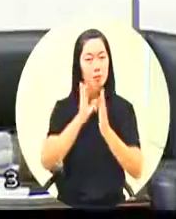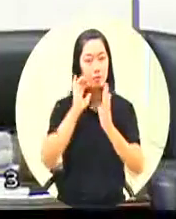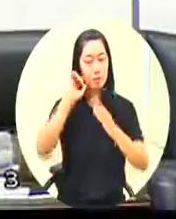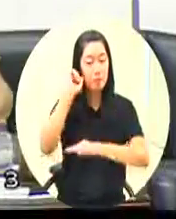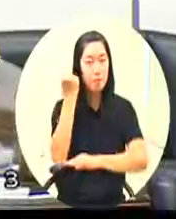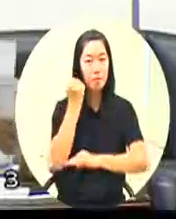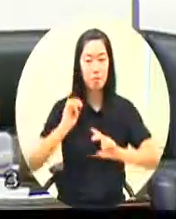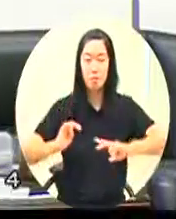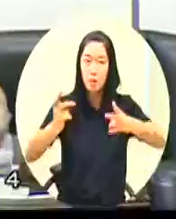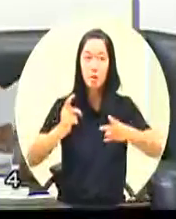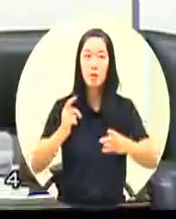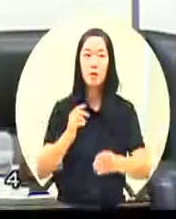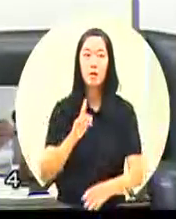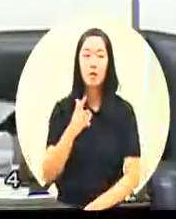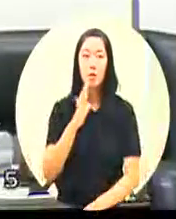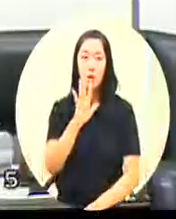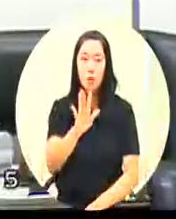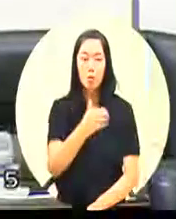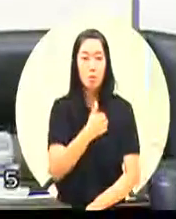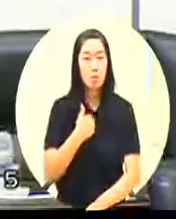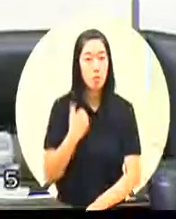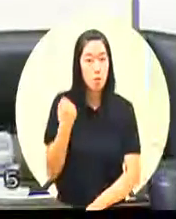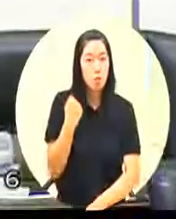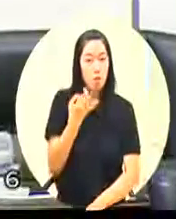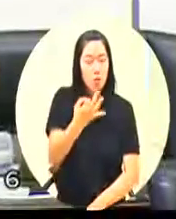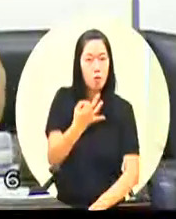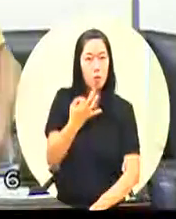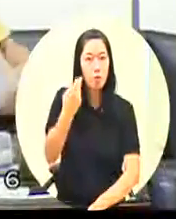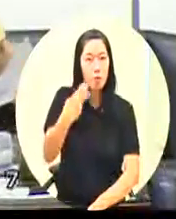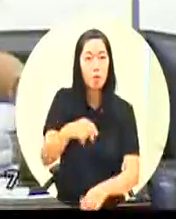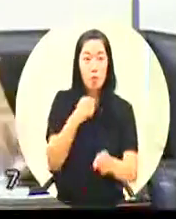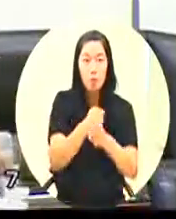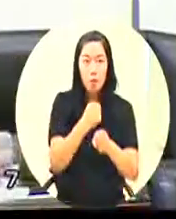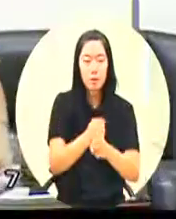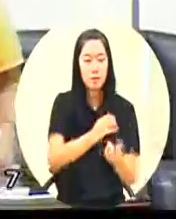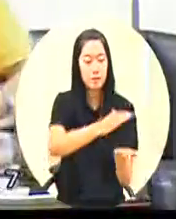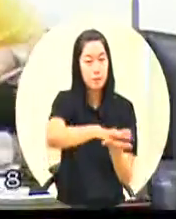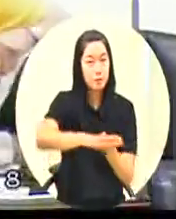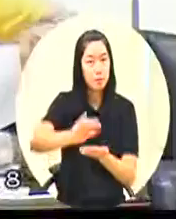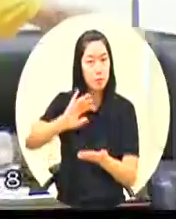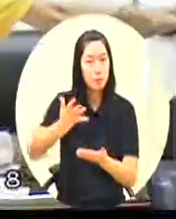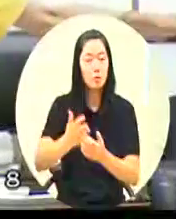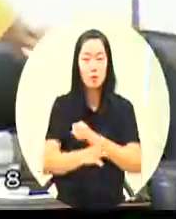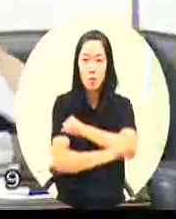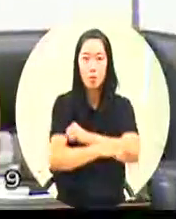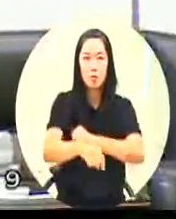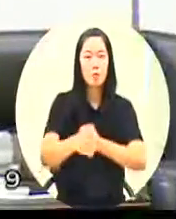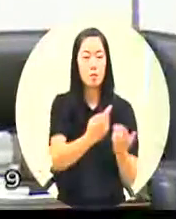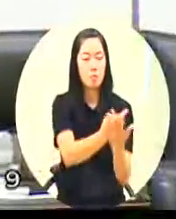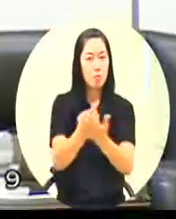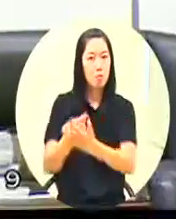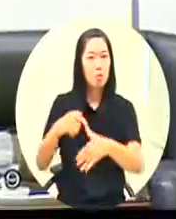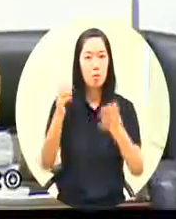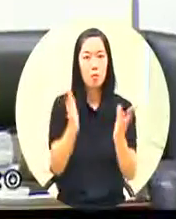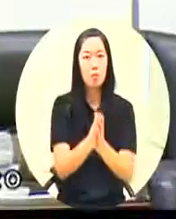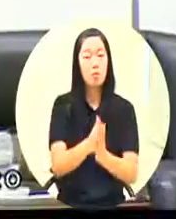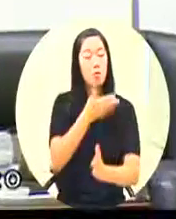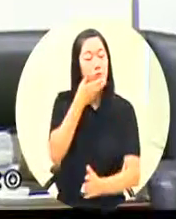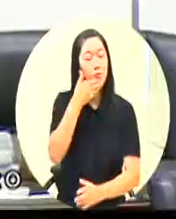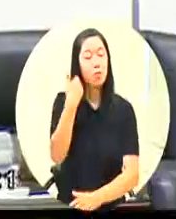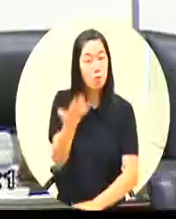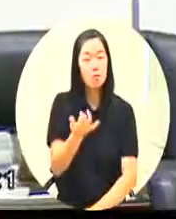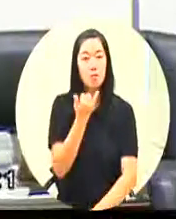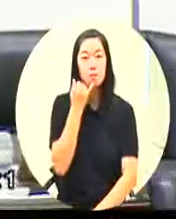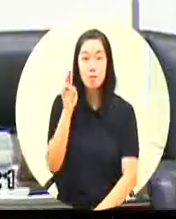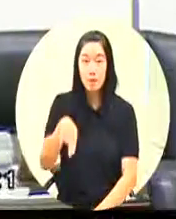是有财力有能力的时候，他自己在进修在处理就好了，但是底下的是属于大家都能够享受的，真正要